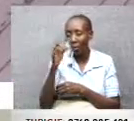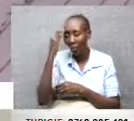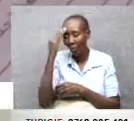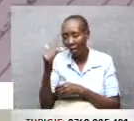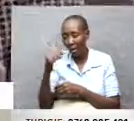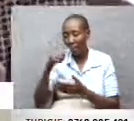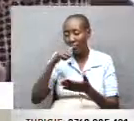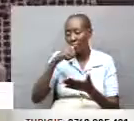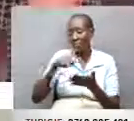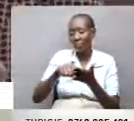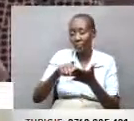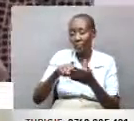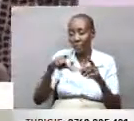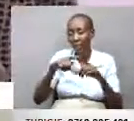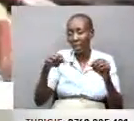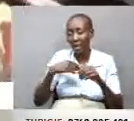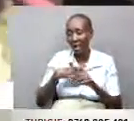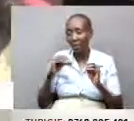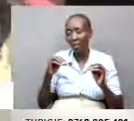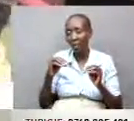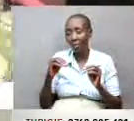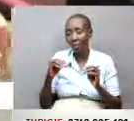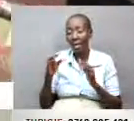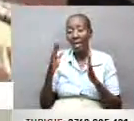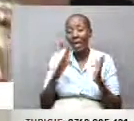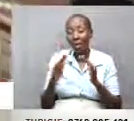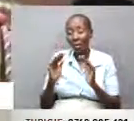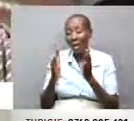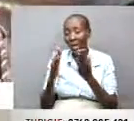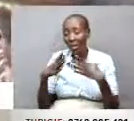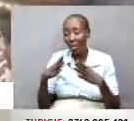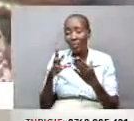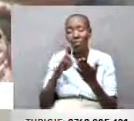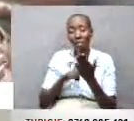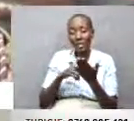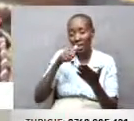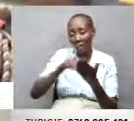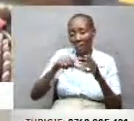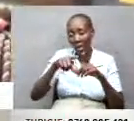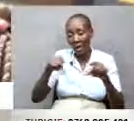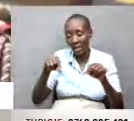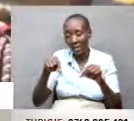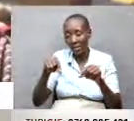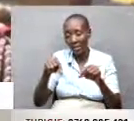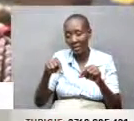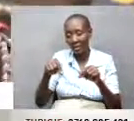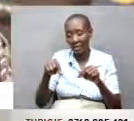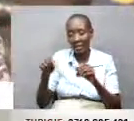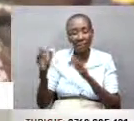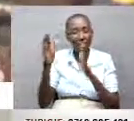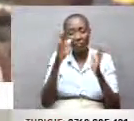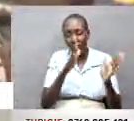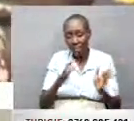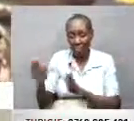utoaji vitambulisho ulioanzishwa na serikali. Hivi majuzi tulipofanya ile mpango wa kusajili watu wetu kwa mpango wa